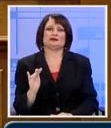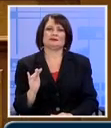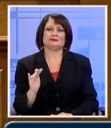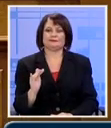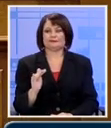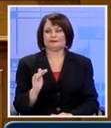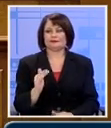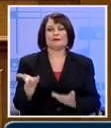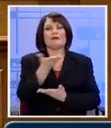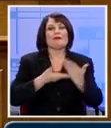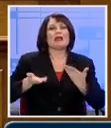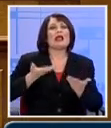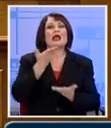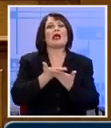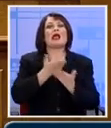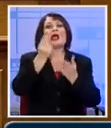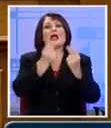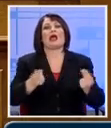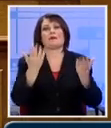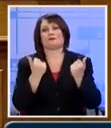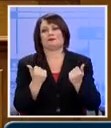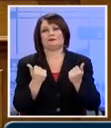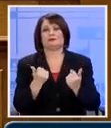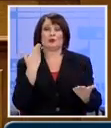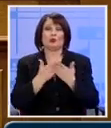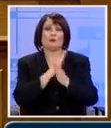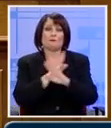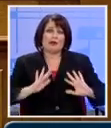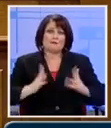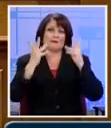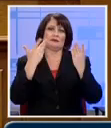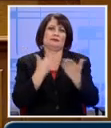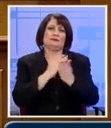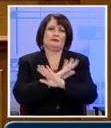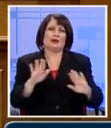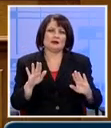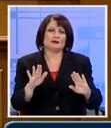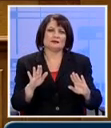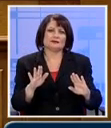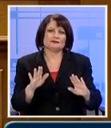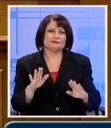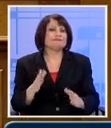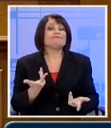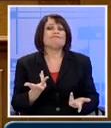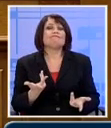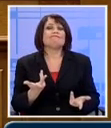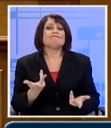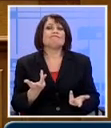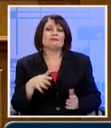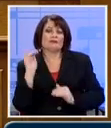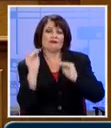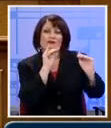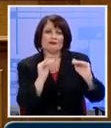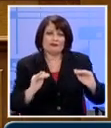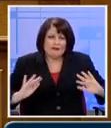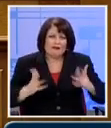Δεν έχετε εναλλακτικές λύσεις να προτείνετε. Σας τελείωσε και η επανάσταση. Δεν βρίσκουν ανταπόκριση σε κλήσεις